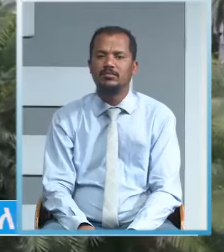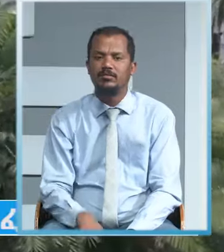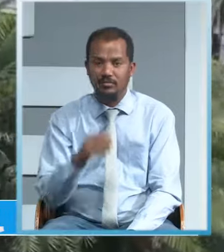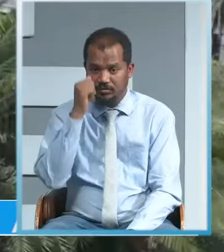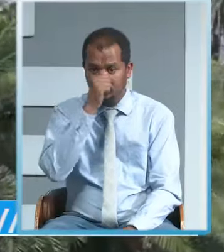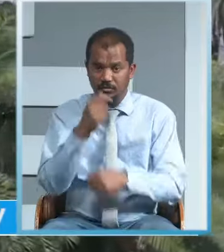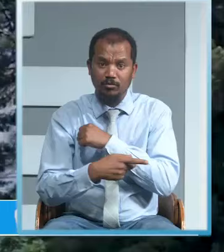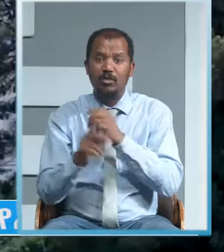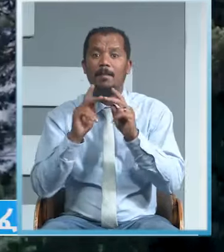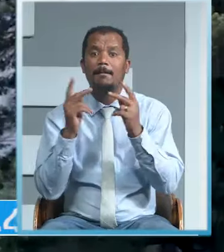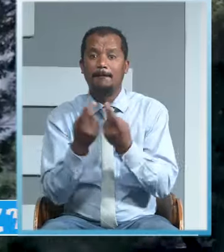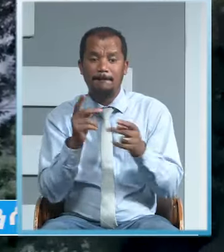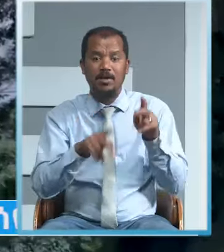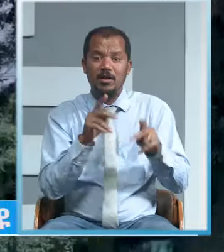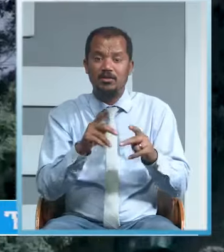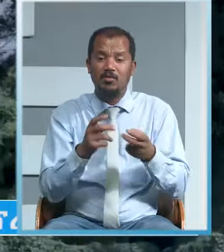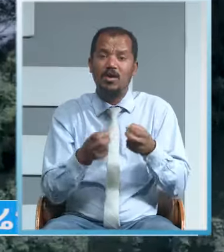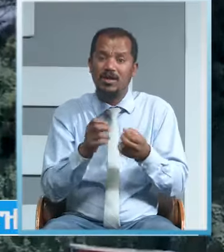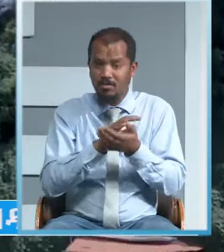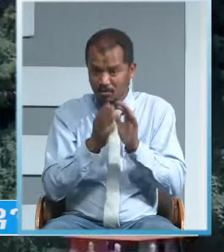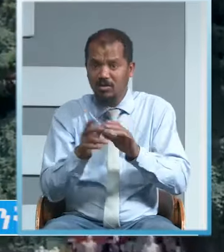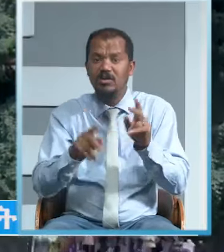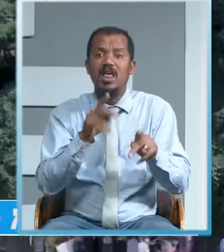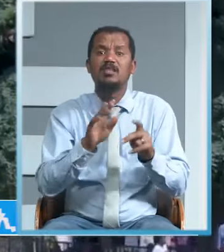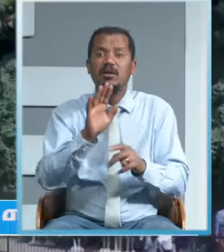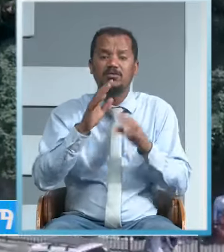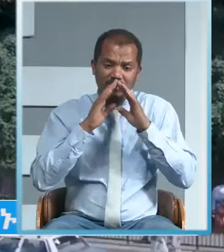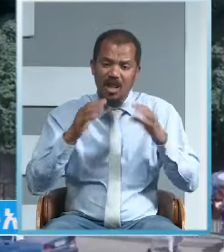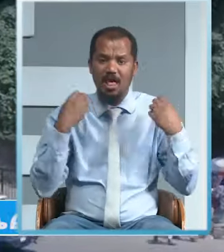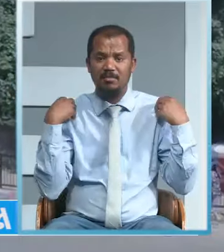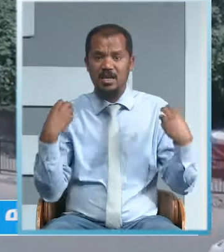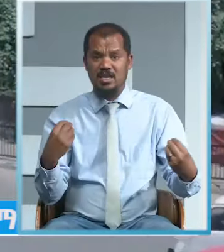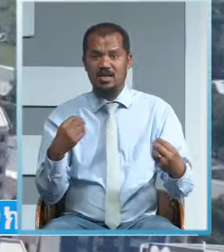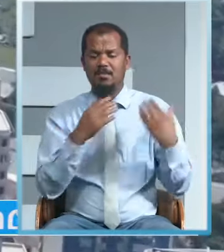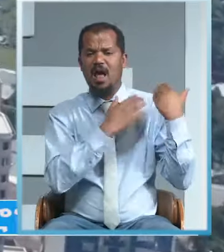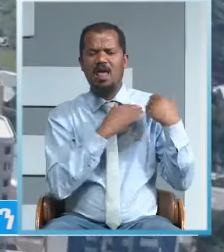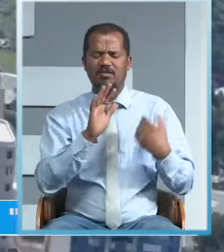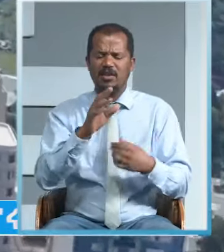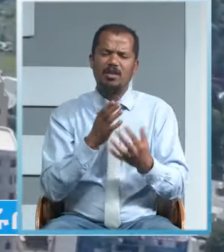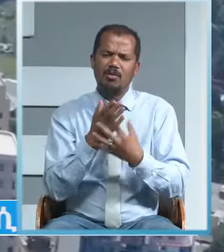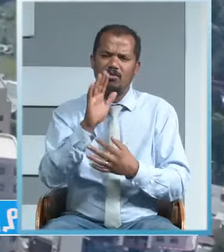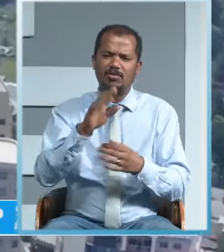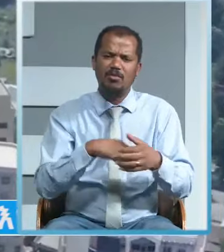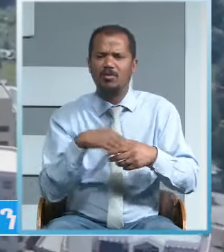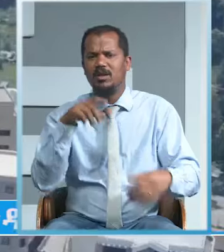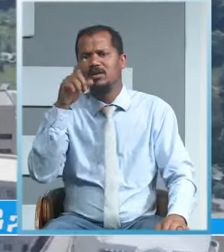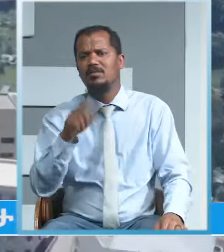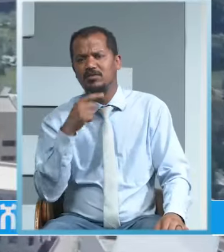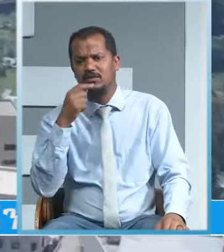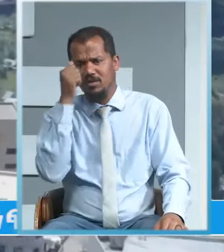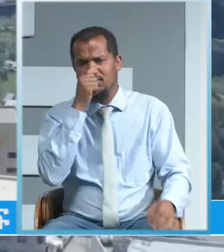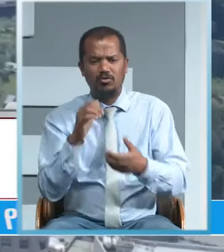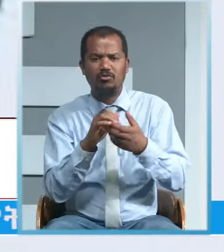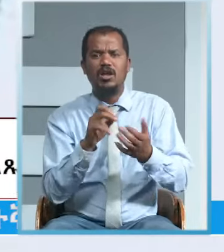የኢትዮጵያ ፖለቲካ ፓርቲዎች የህዝብ ወገን በመሆናቸው ለህዝባቸው ሰላምና ደህንነት በኃላፊነት የበኩላቸውን መወጣት ይገባቸዋል ሲሉ የኢትዮጵያ